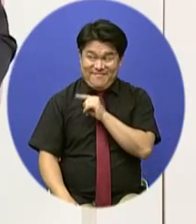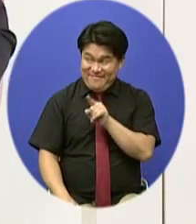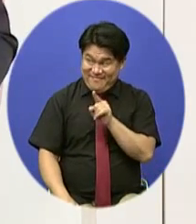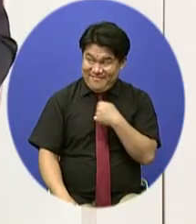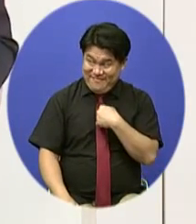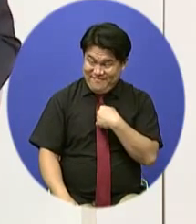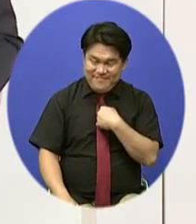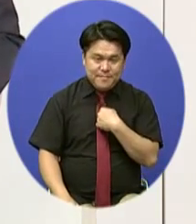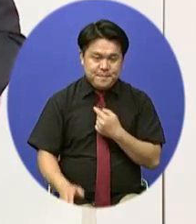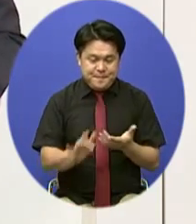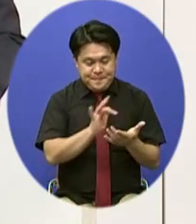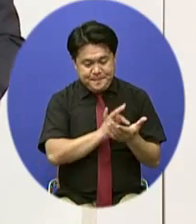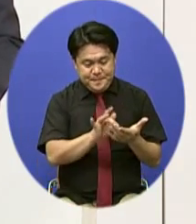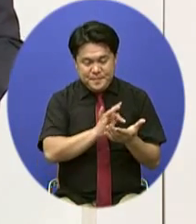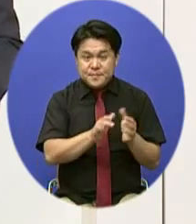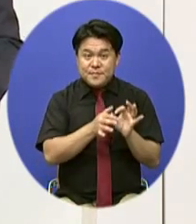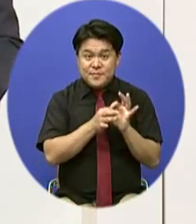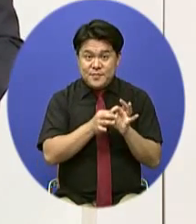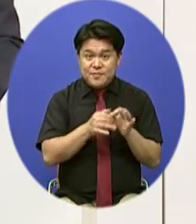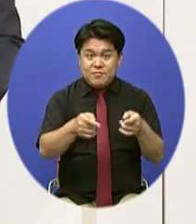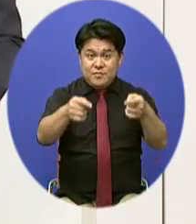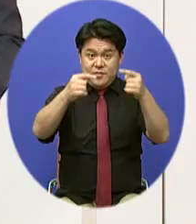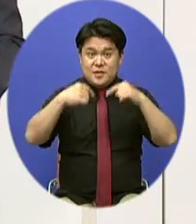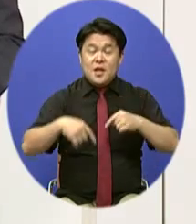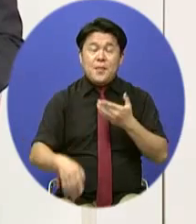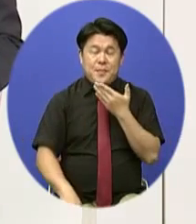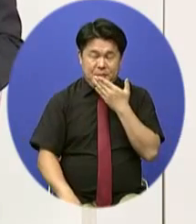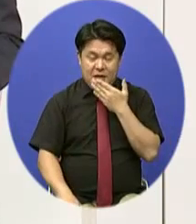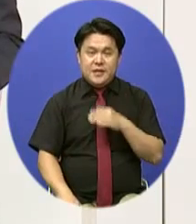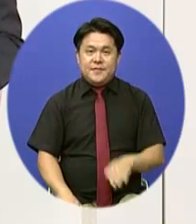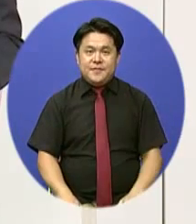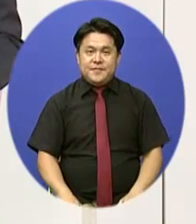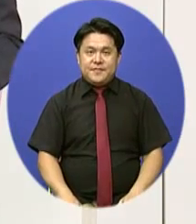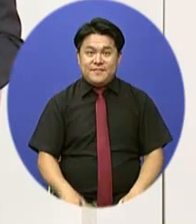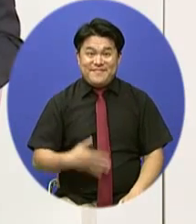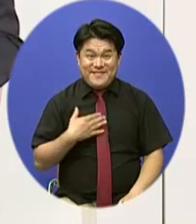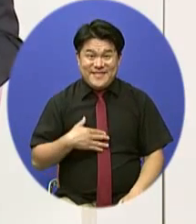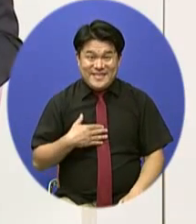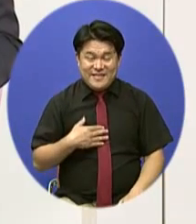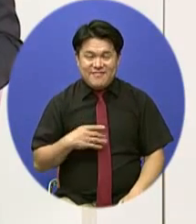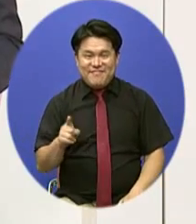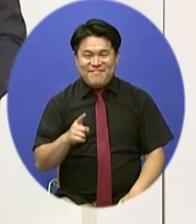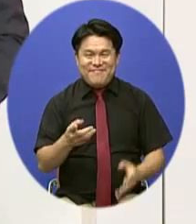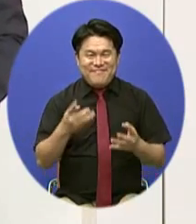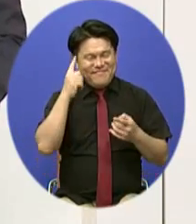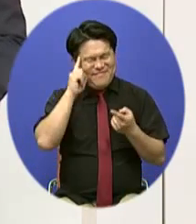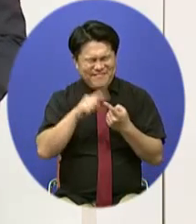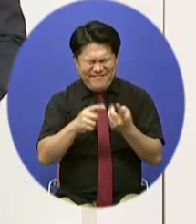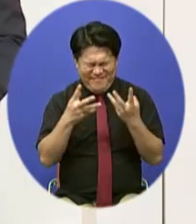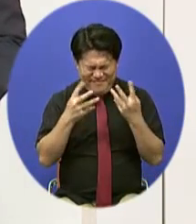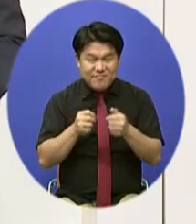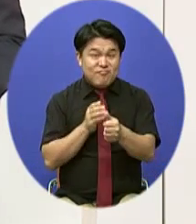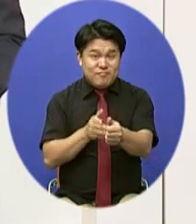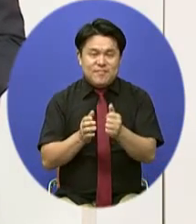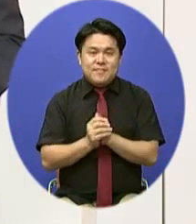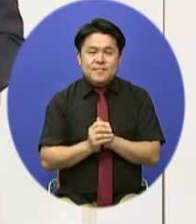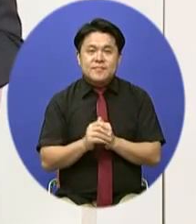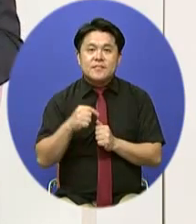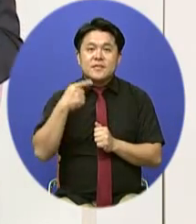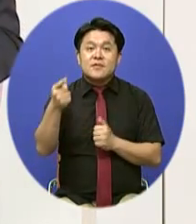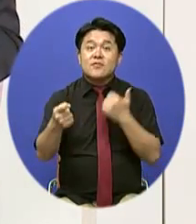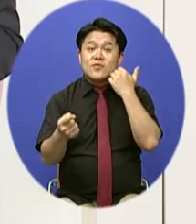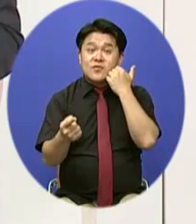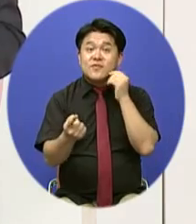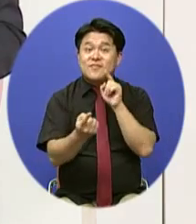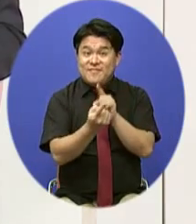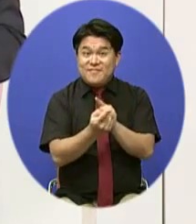또 스마트폰으로도 참여가 가능합니다. 어플이라고 아시고요. 네. 많은 관심 부탁드리면서 다음 참가자 한